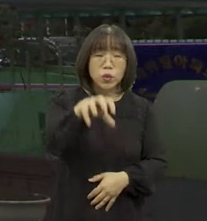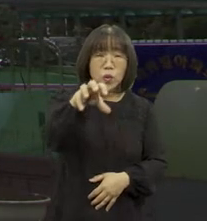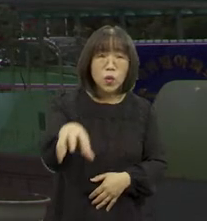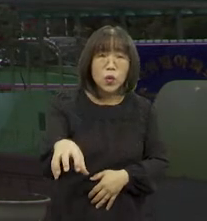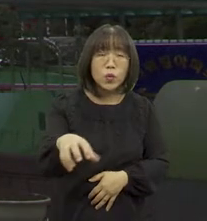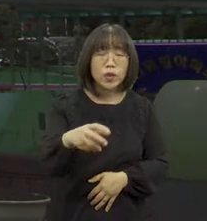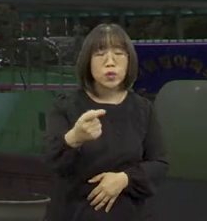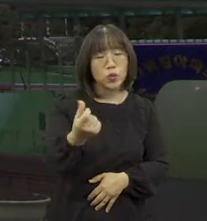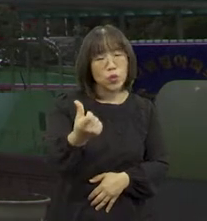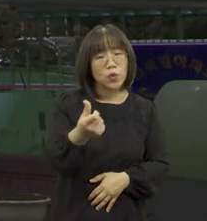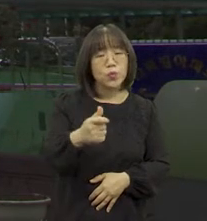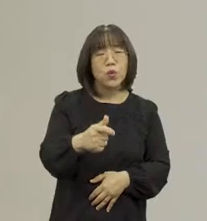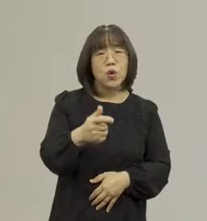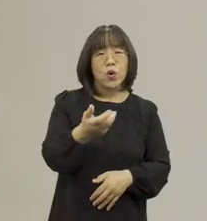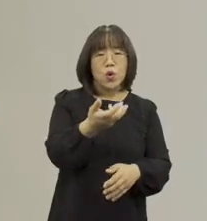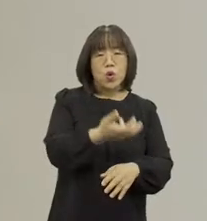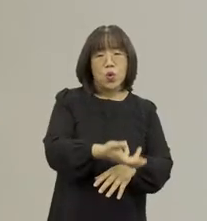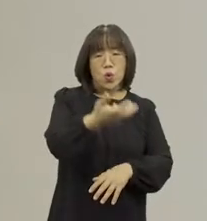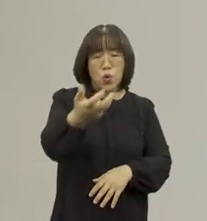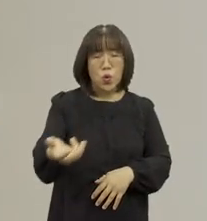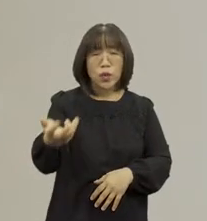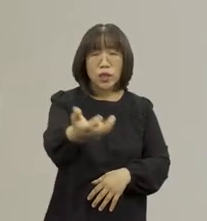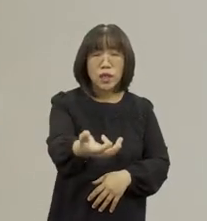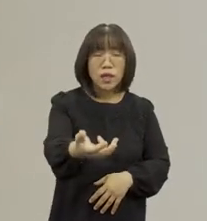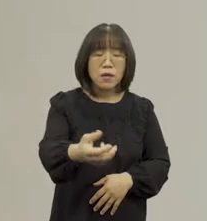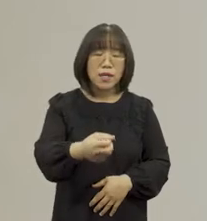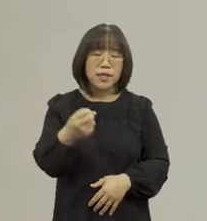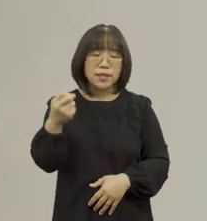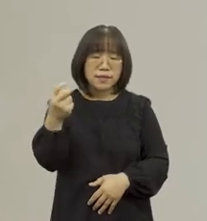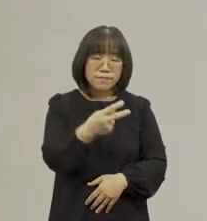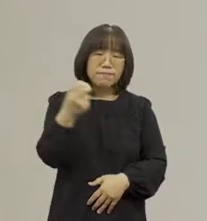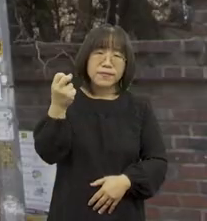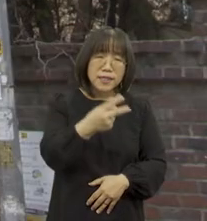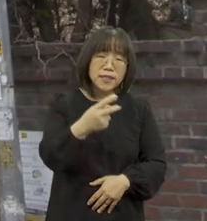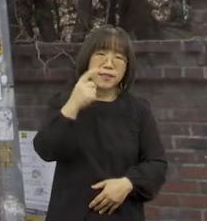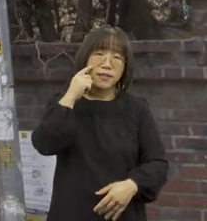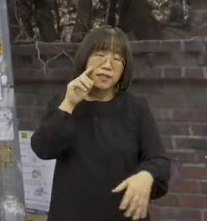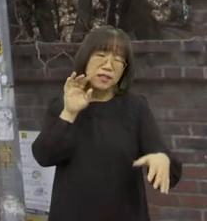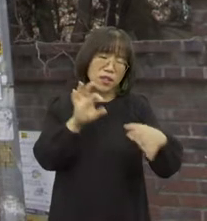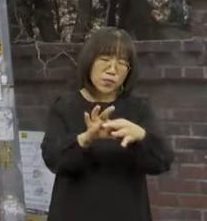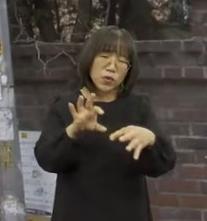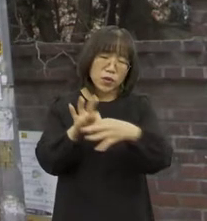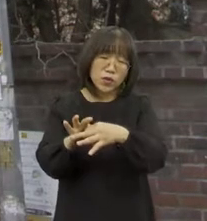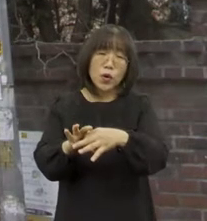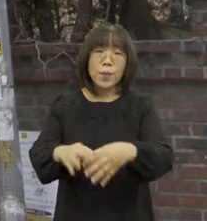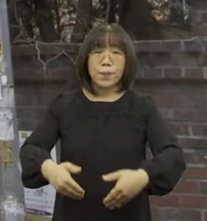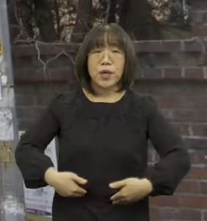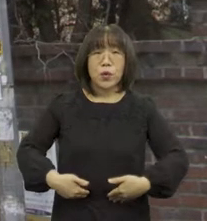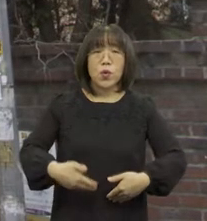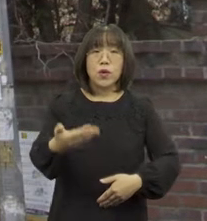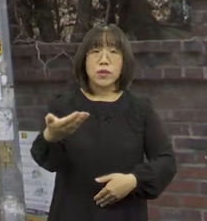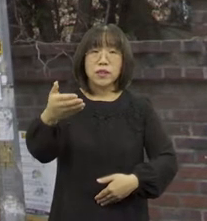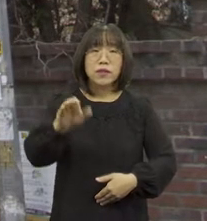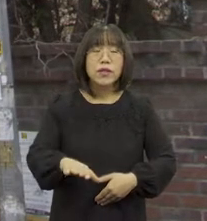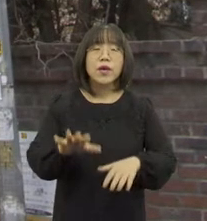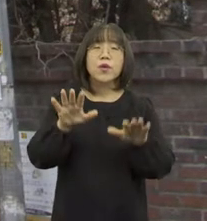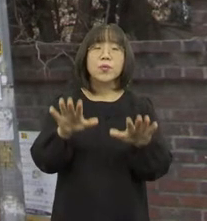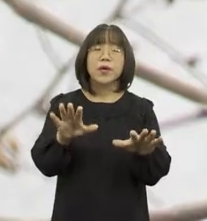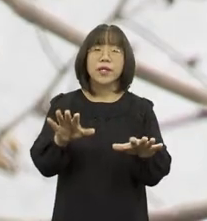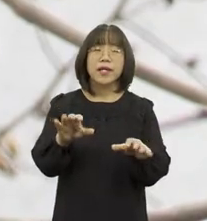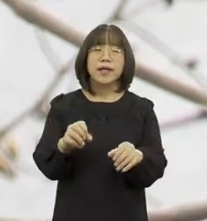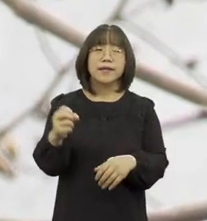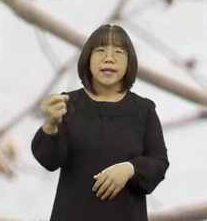그동안 장소나 위치를 이동하게 되면 공공 와이파이를 매번 새로 접속해야 하는 불편함이 있었습니다